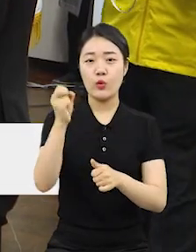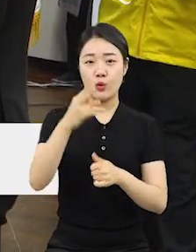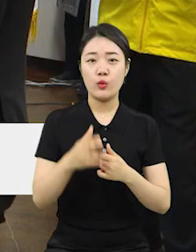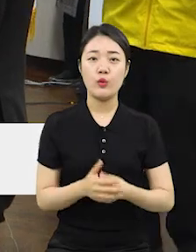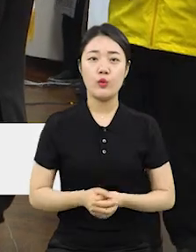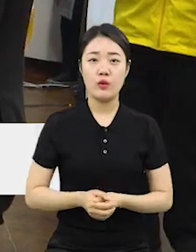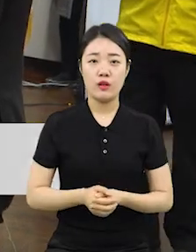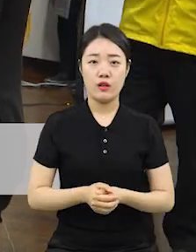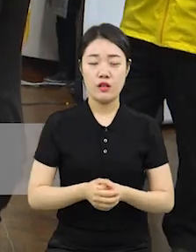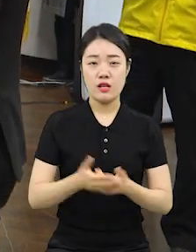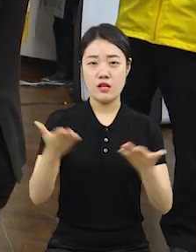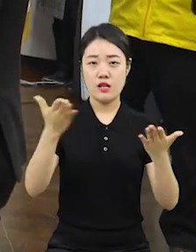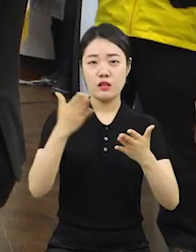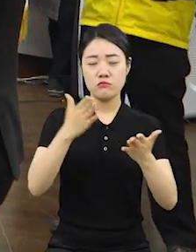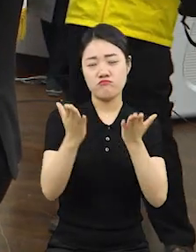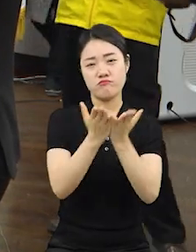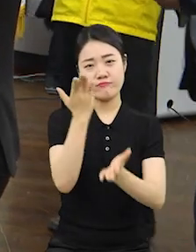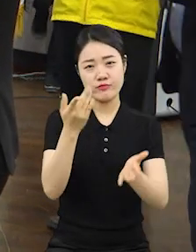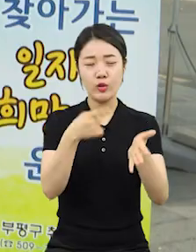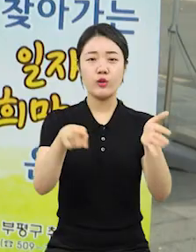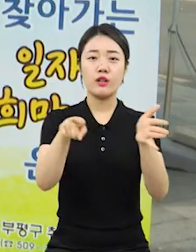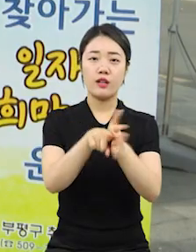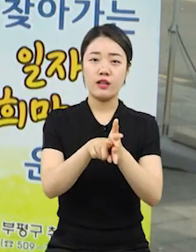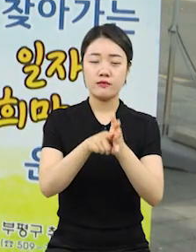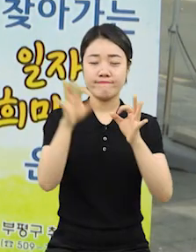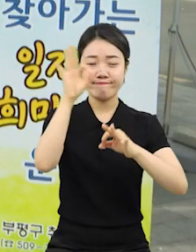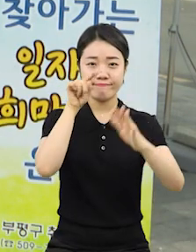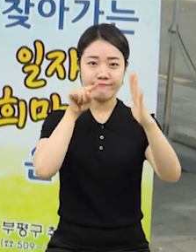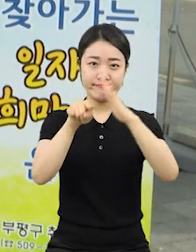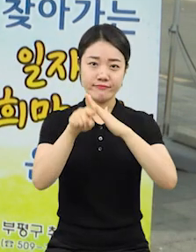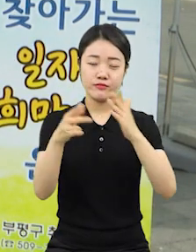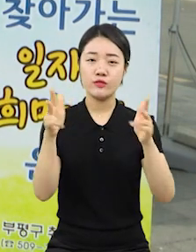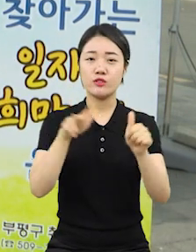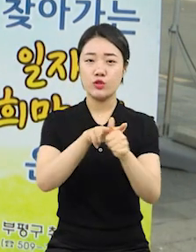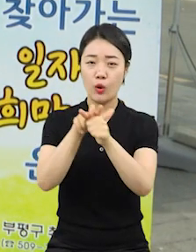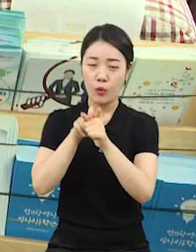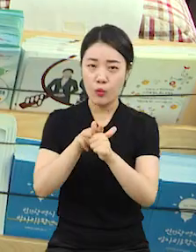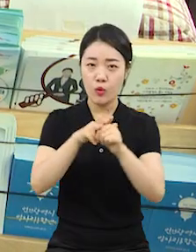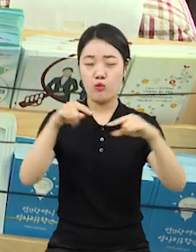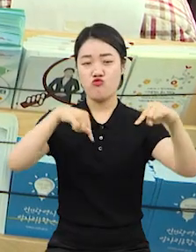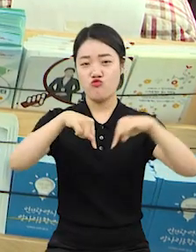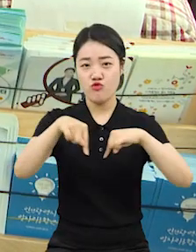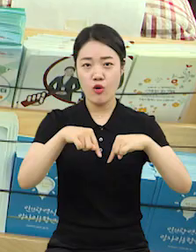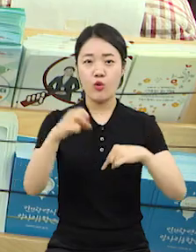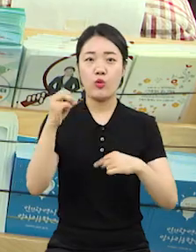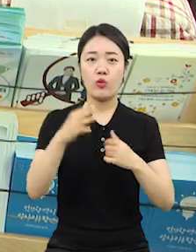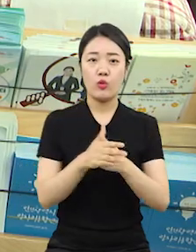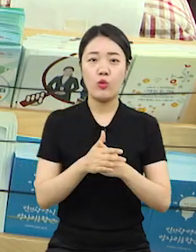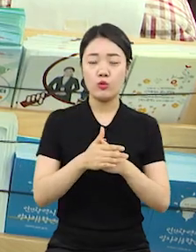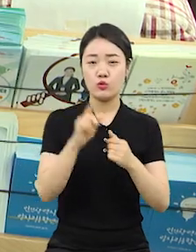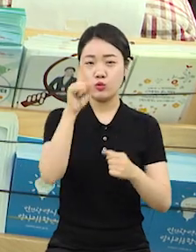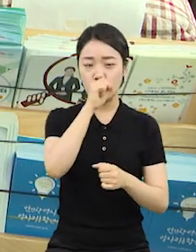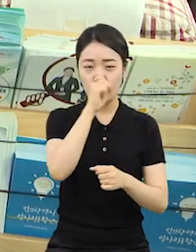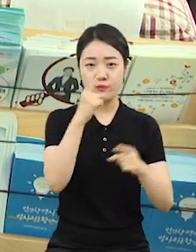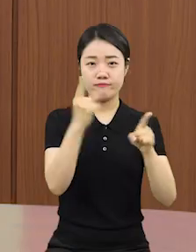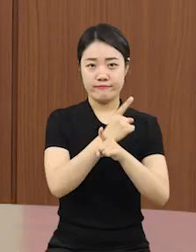대책, 일자리 미스매칭 해소를 위한 찾아가는 취업정보센터 운영 및 일자리 질 개선